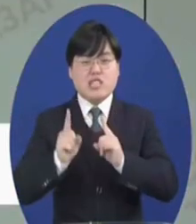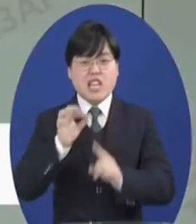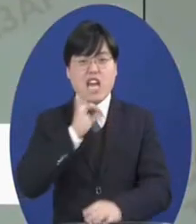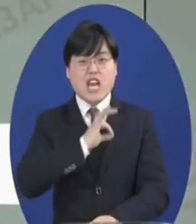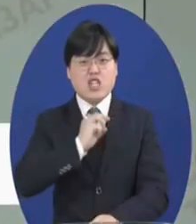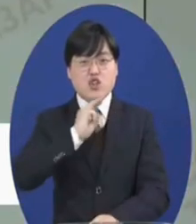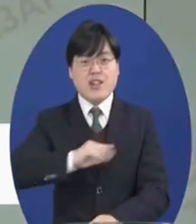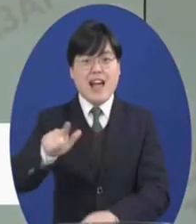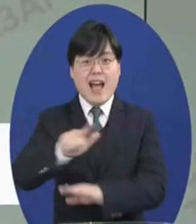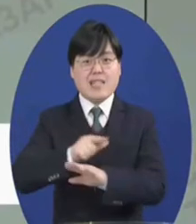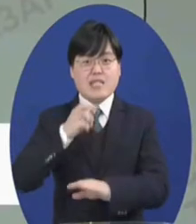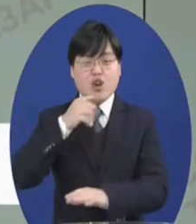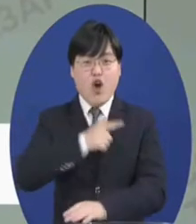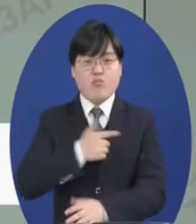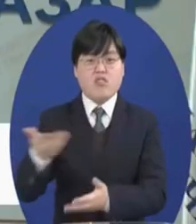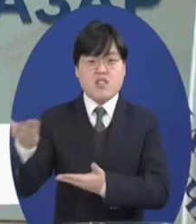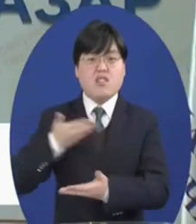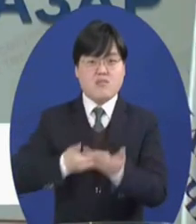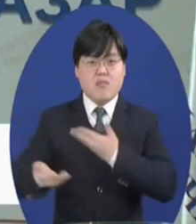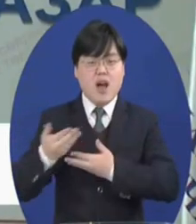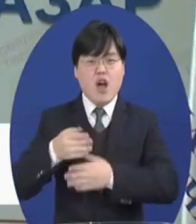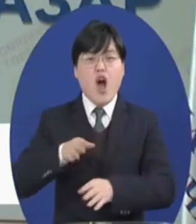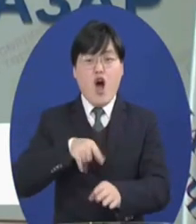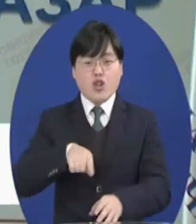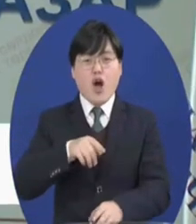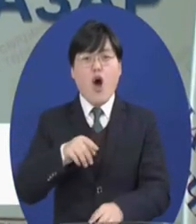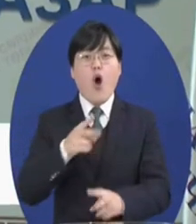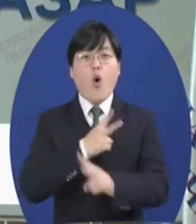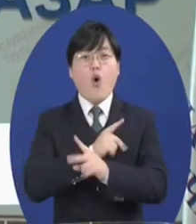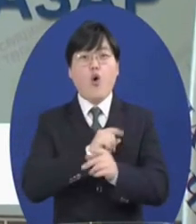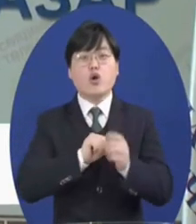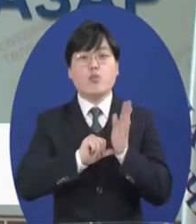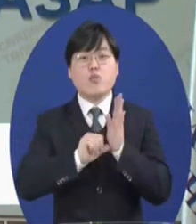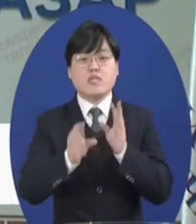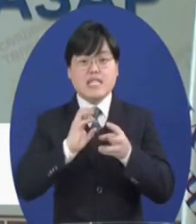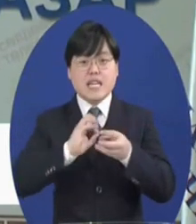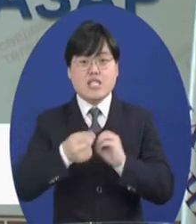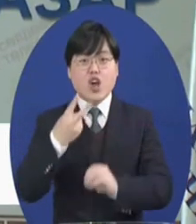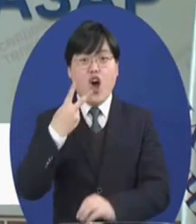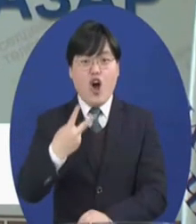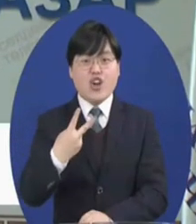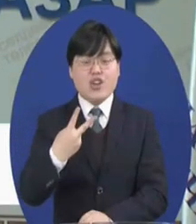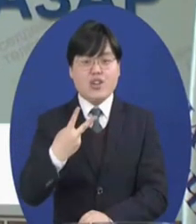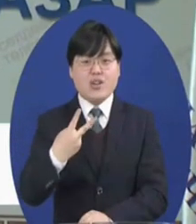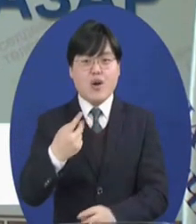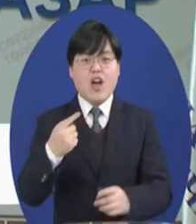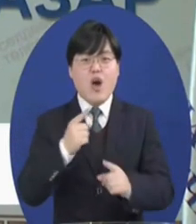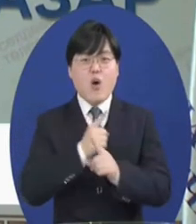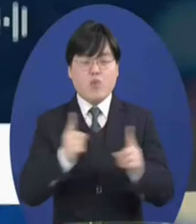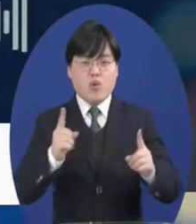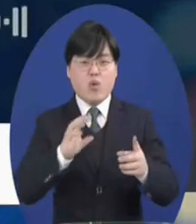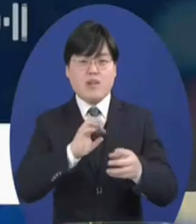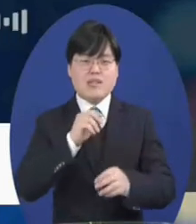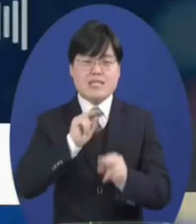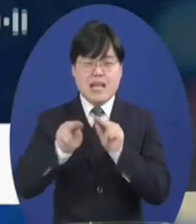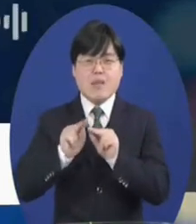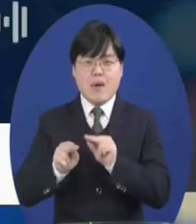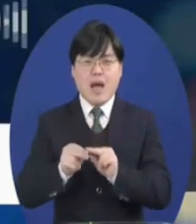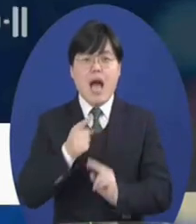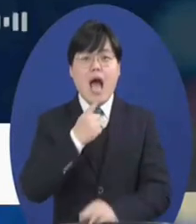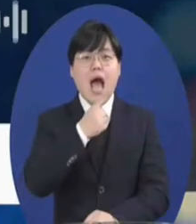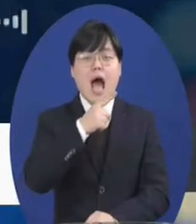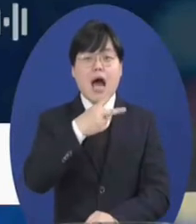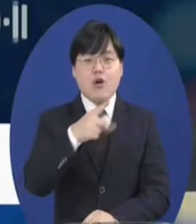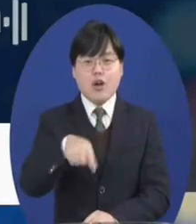их ирдэг болсон байна. Одоогоор суглаад тоглоом хууль бусаар зохион байгуулсан гих хоёр хэргийг шалгаж байгаа гэлээ. 12-ийн